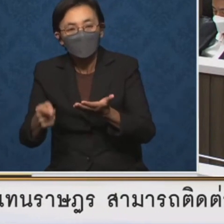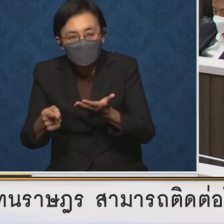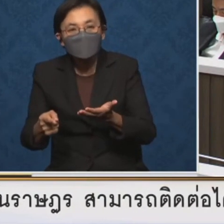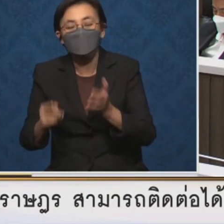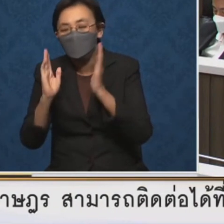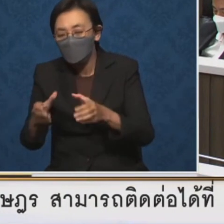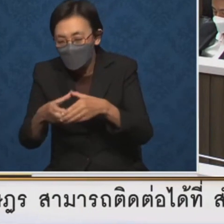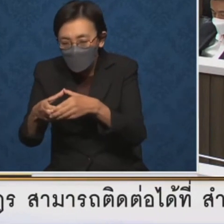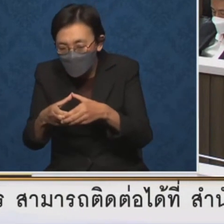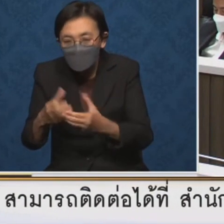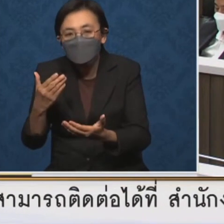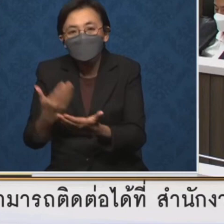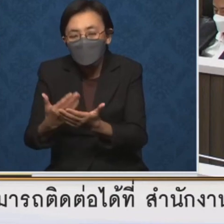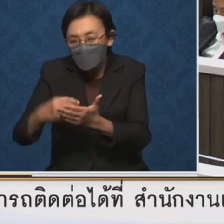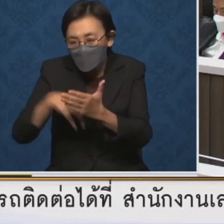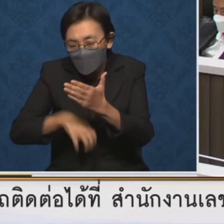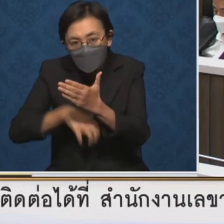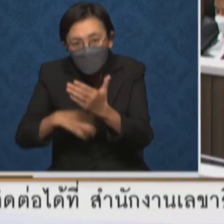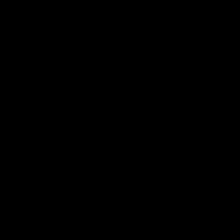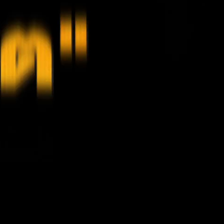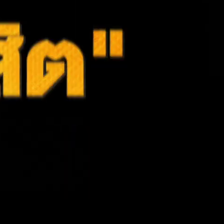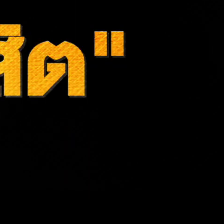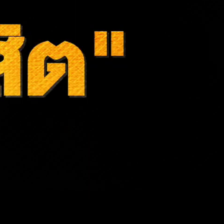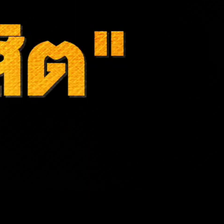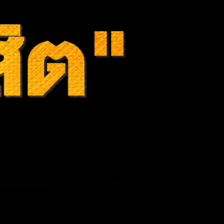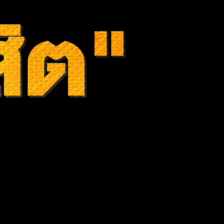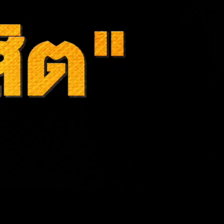ที่จะให้ปเทศไยเป็อย่งี้ต่ไปผมเชื่อวามัเปิไปไม่ได้ละ